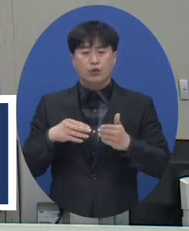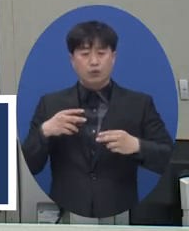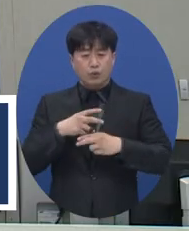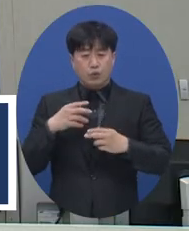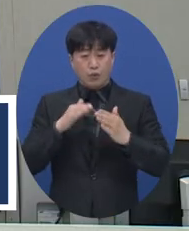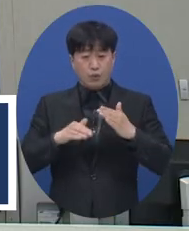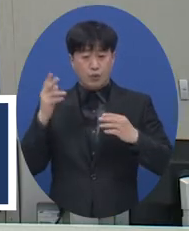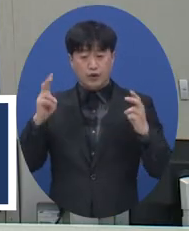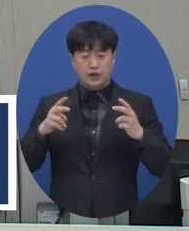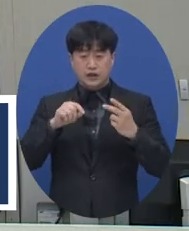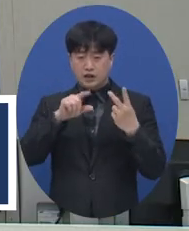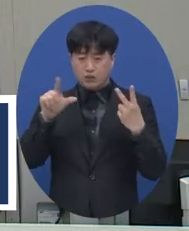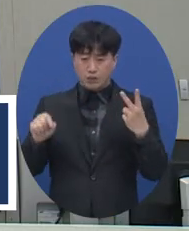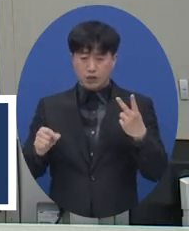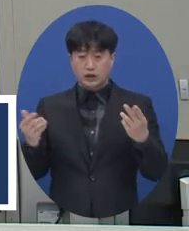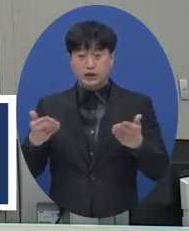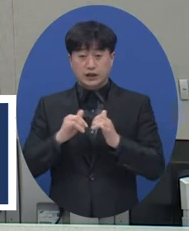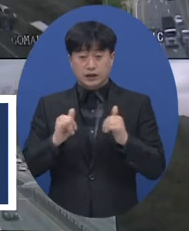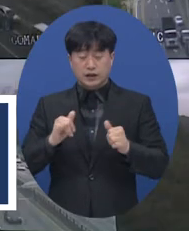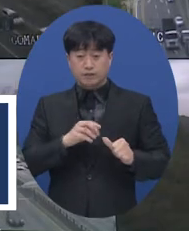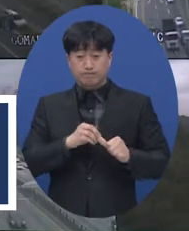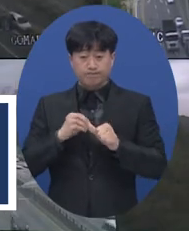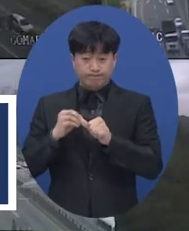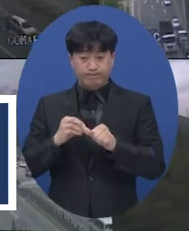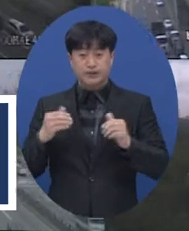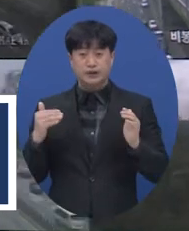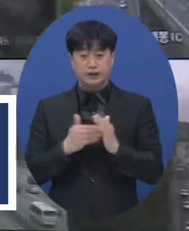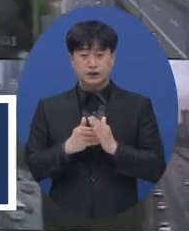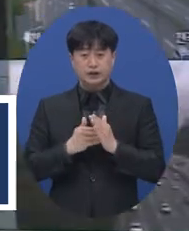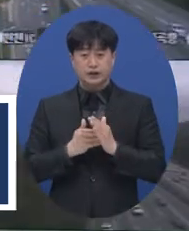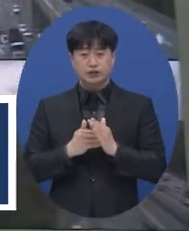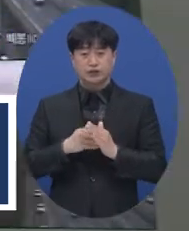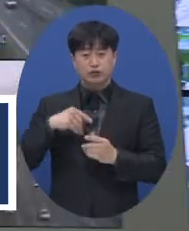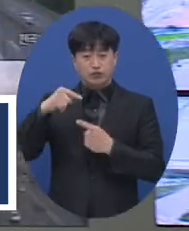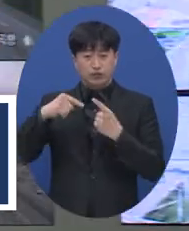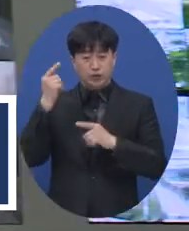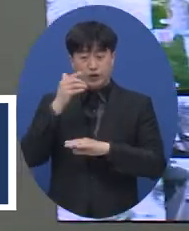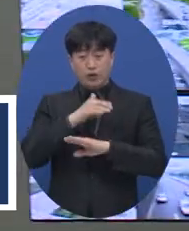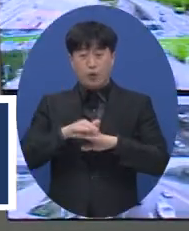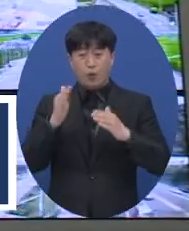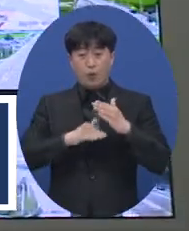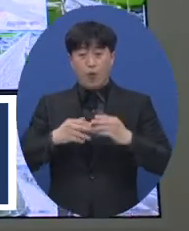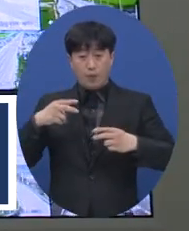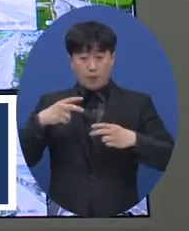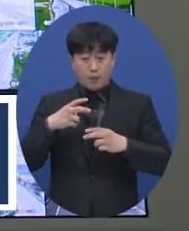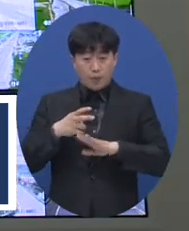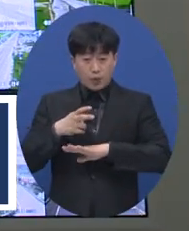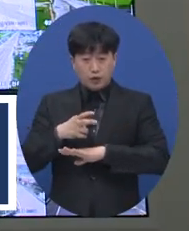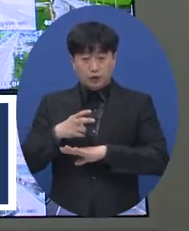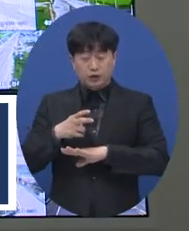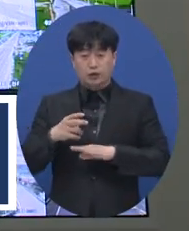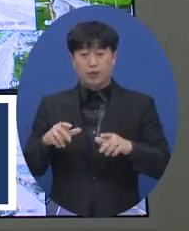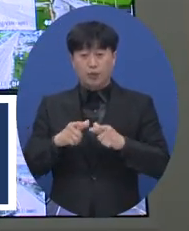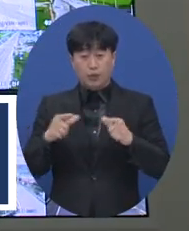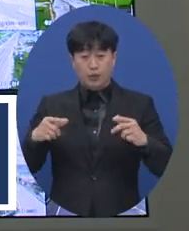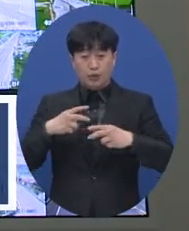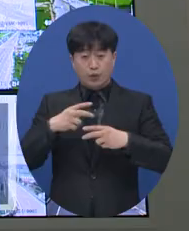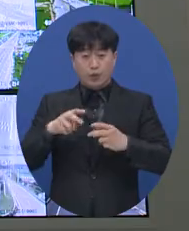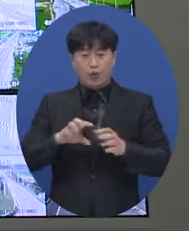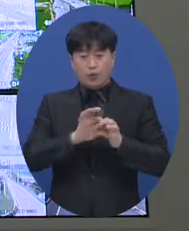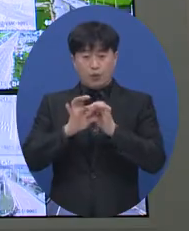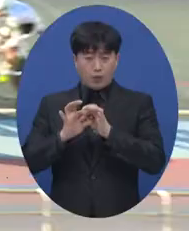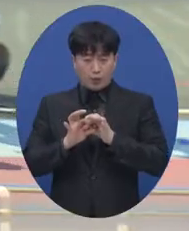오는 2월 직원 채용을 완료하고 본격적으로 경기도 공공 버스 를 비롯한 대중교통 운영과 관리에